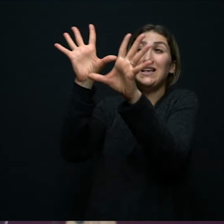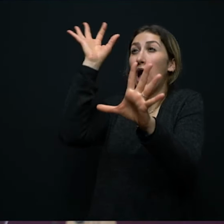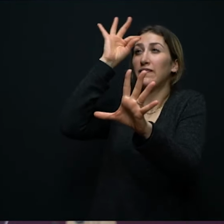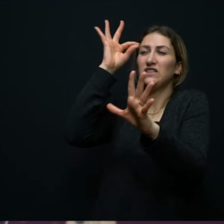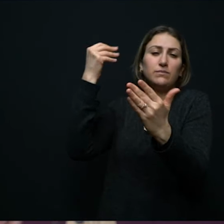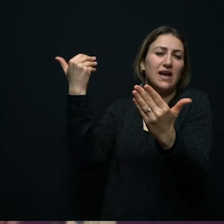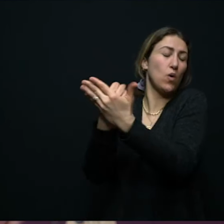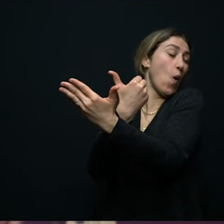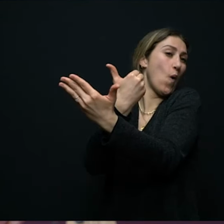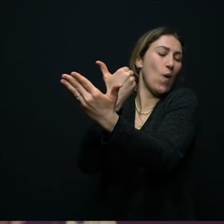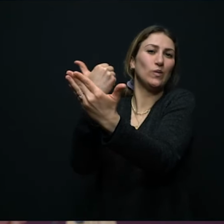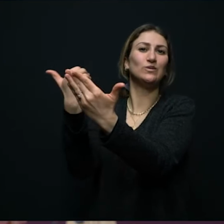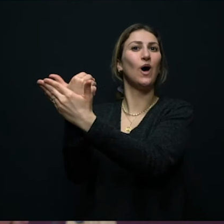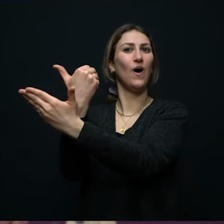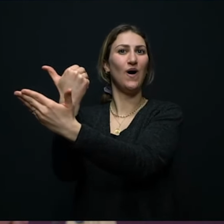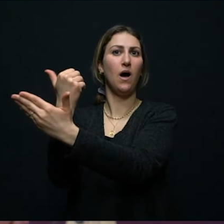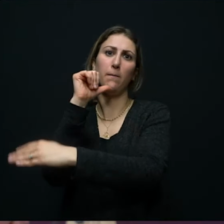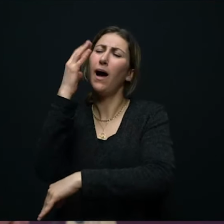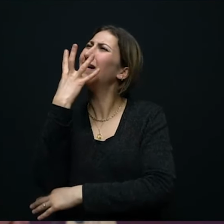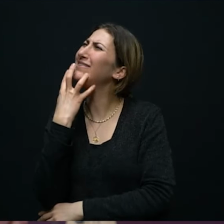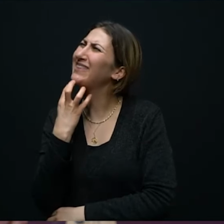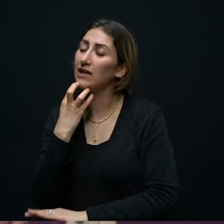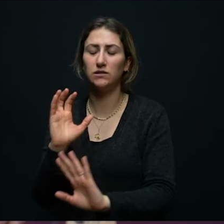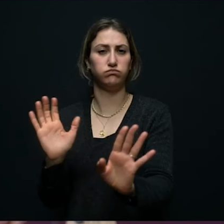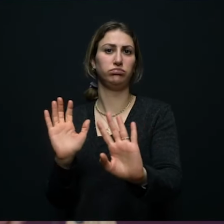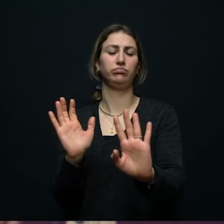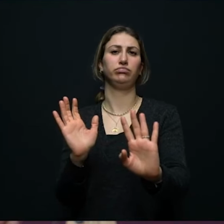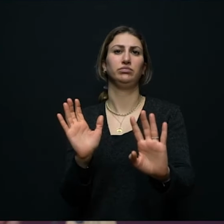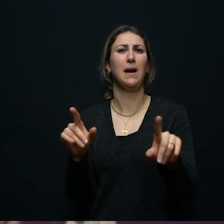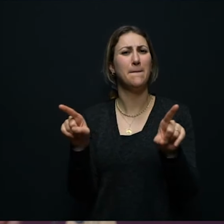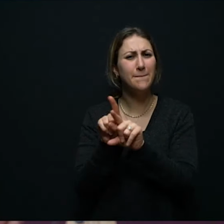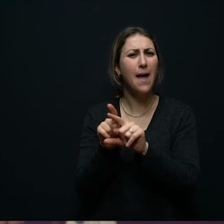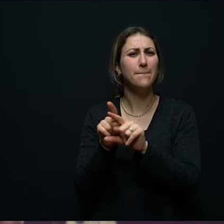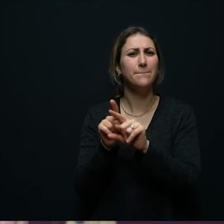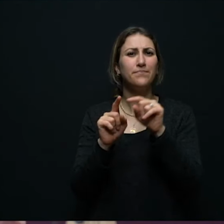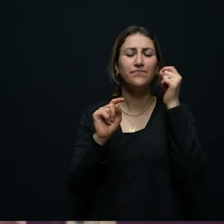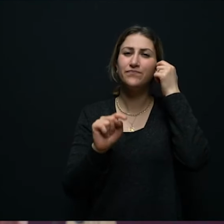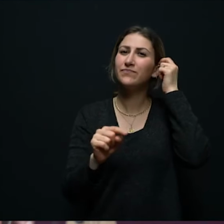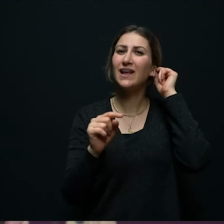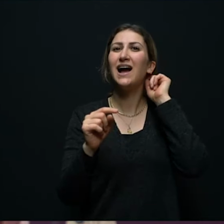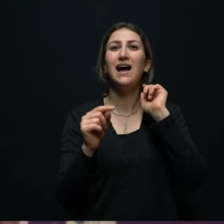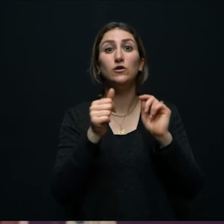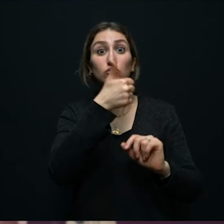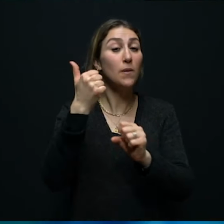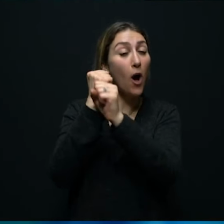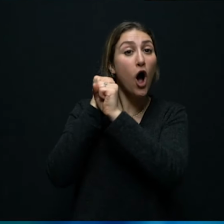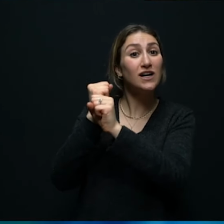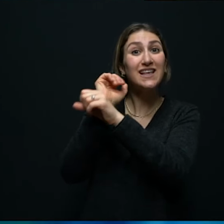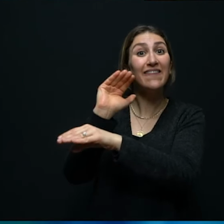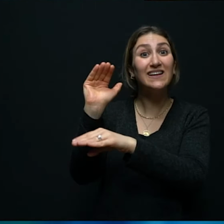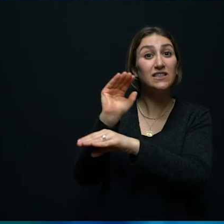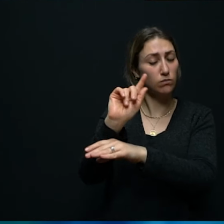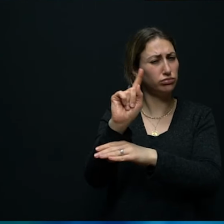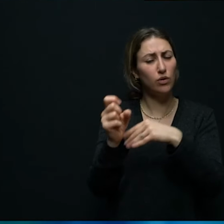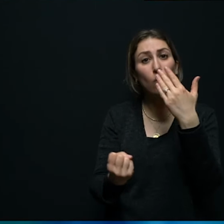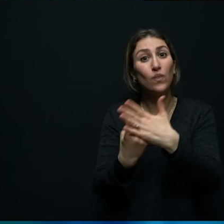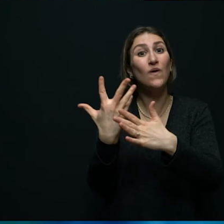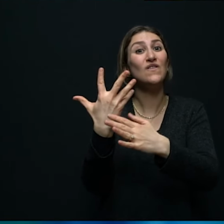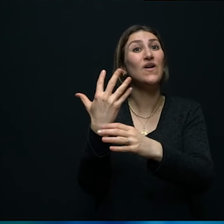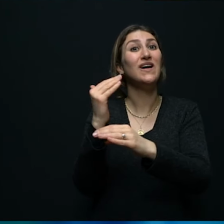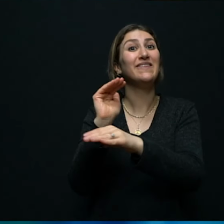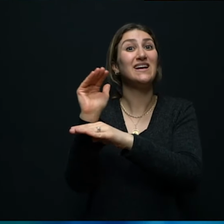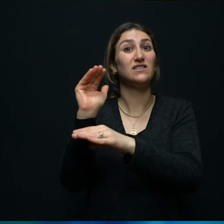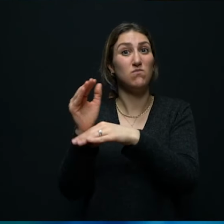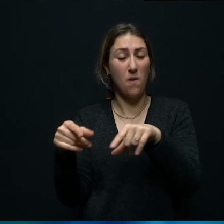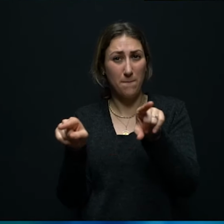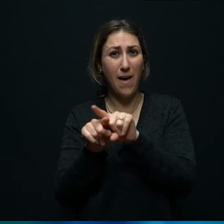jésus dira soyez donc parfaits comme votre père céleste est parfait jésus encourage ses victimes à chercher cette perfection